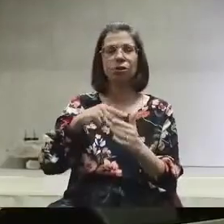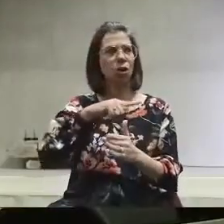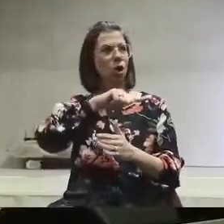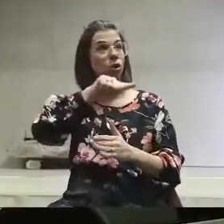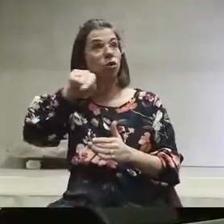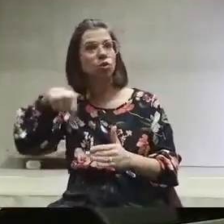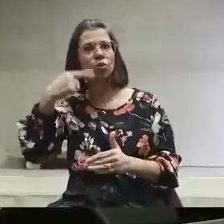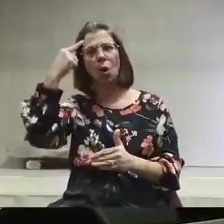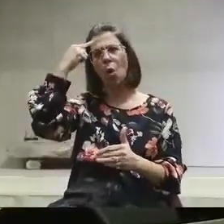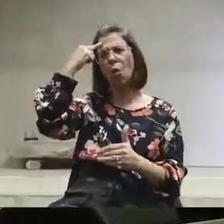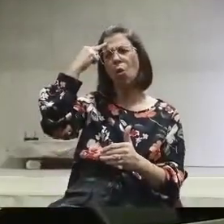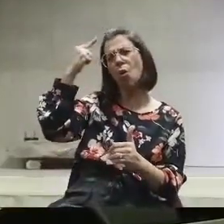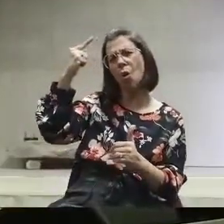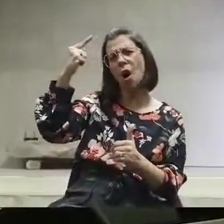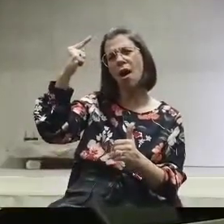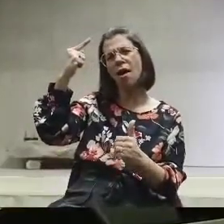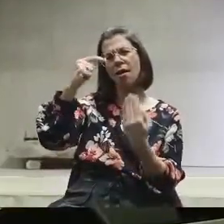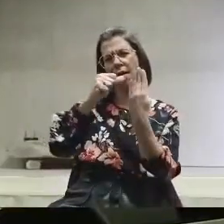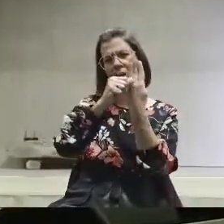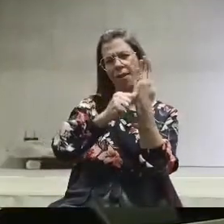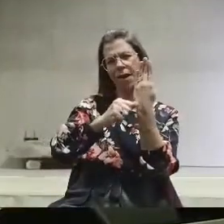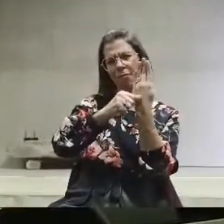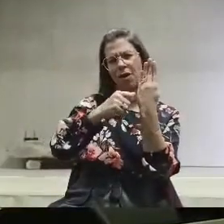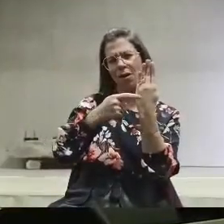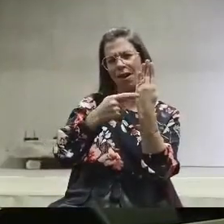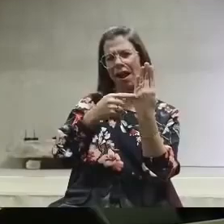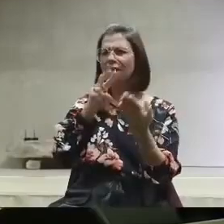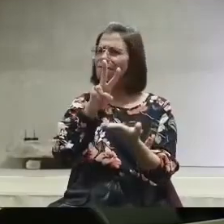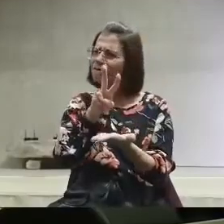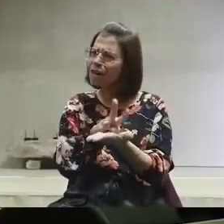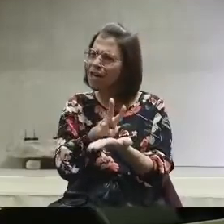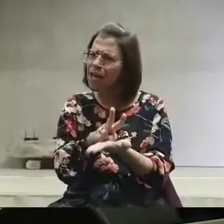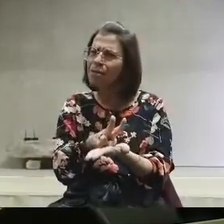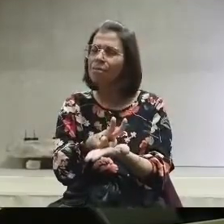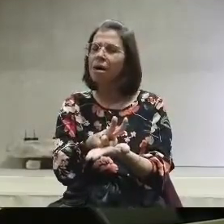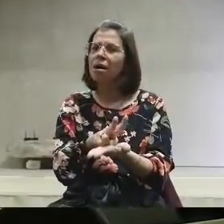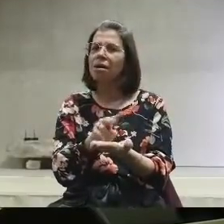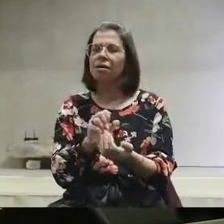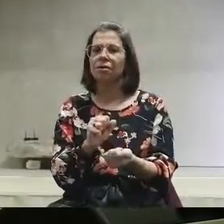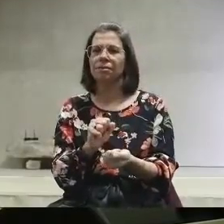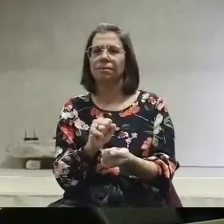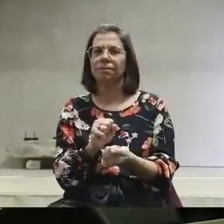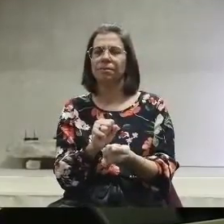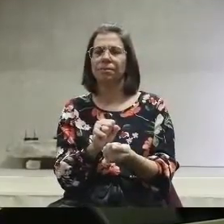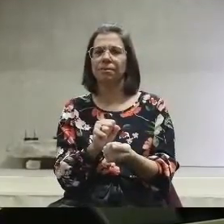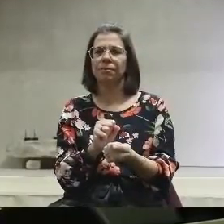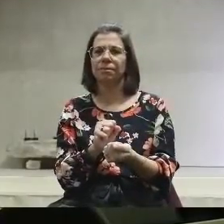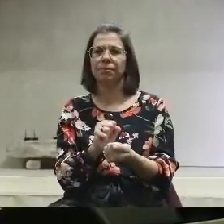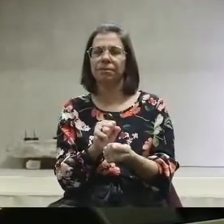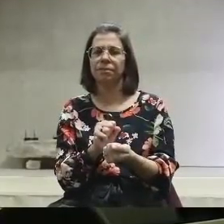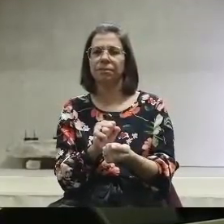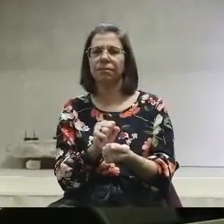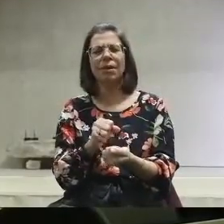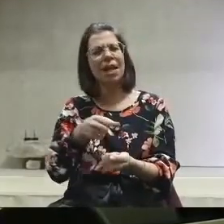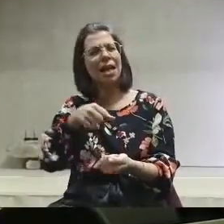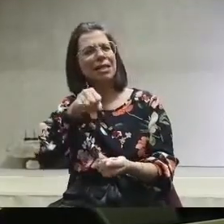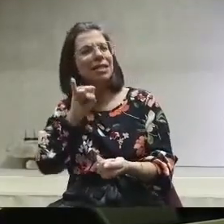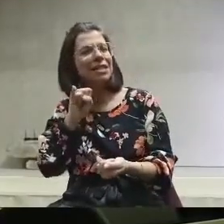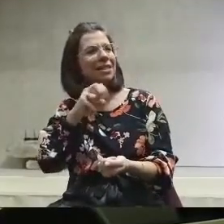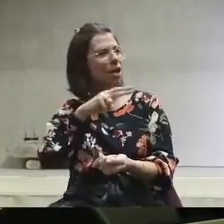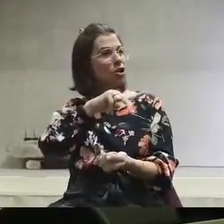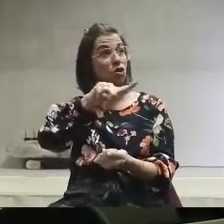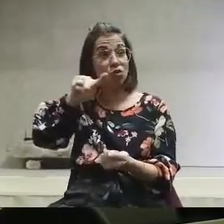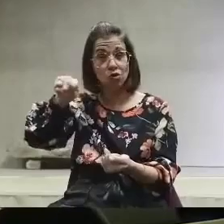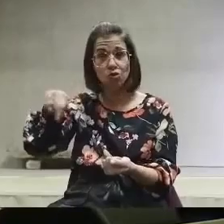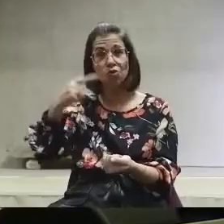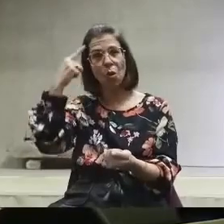l'évangile, c'est la puissance de Dieu pour le salut de quiconque croit. Et si tu crois, tu verras la gloire de